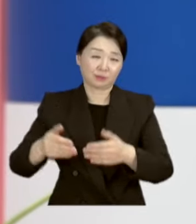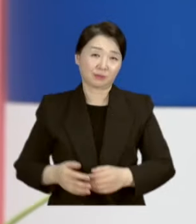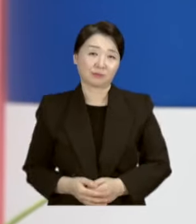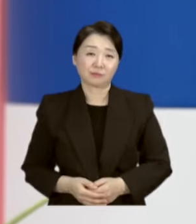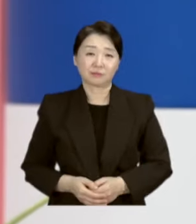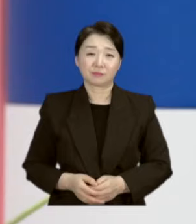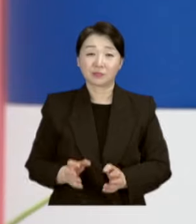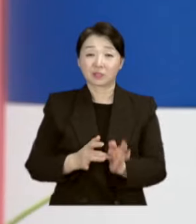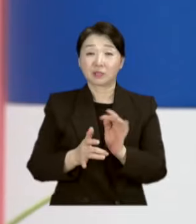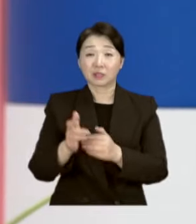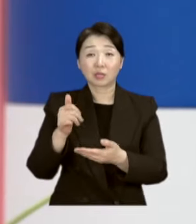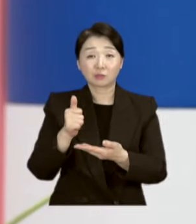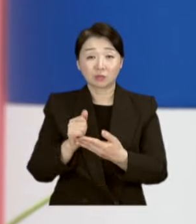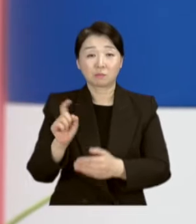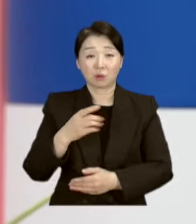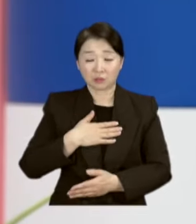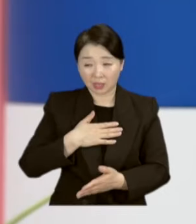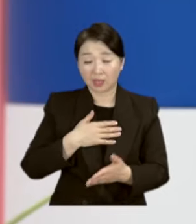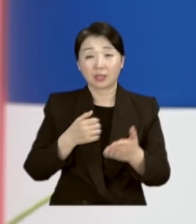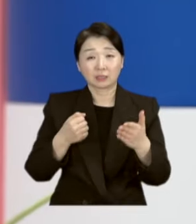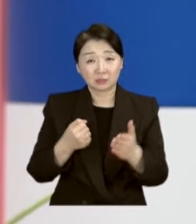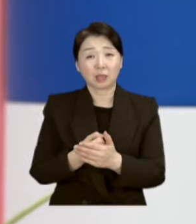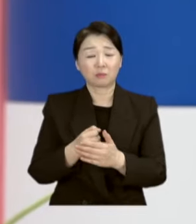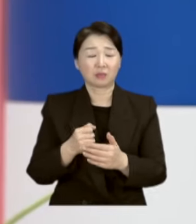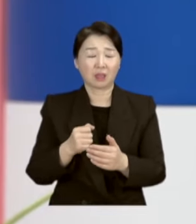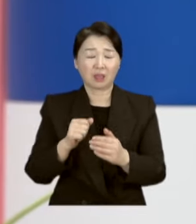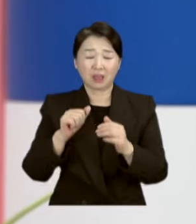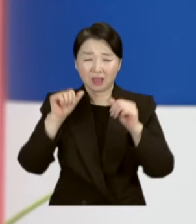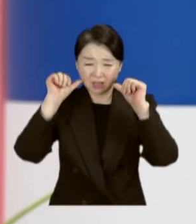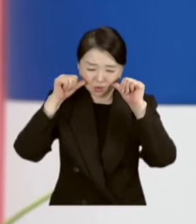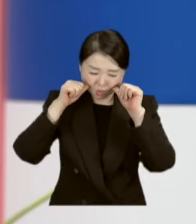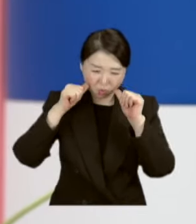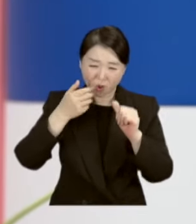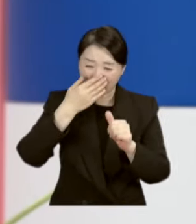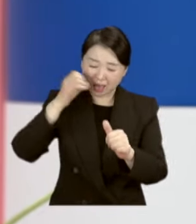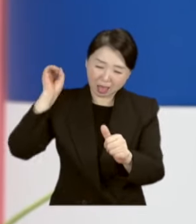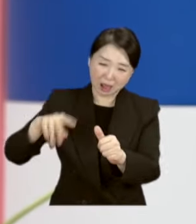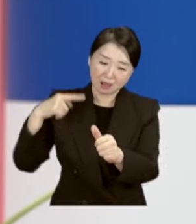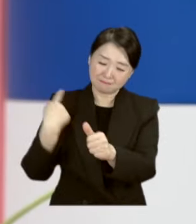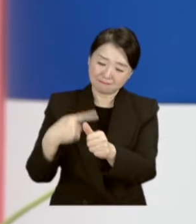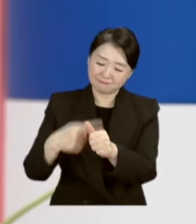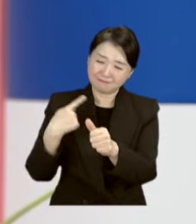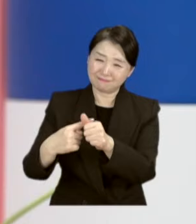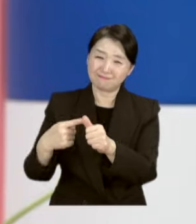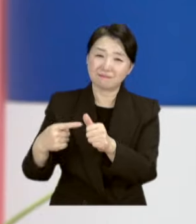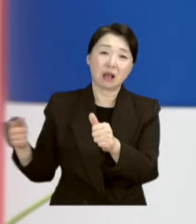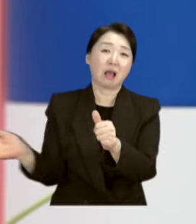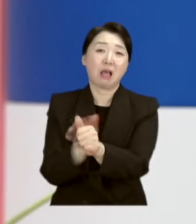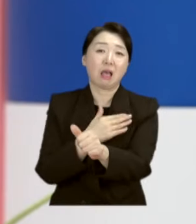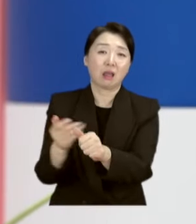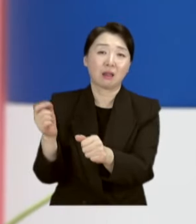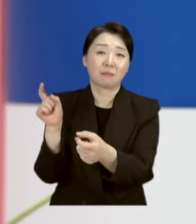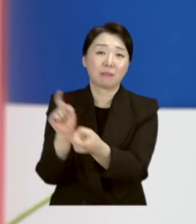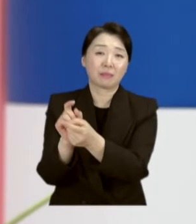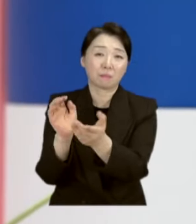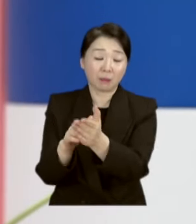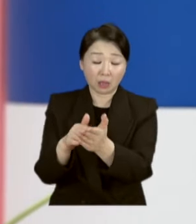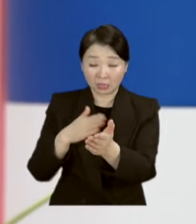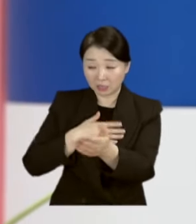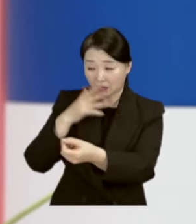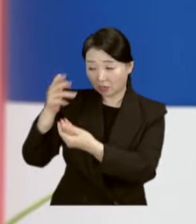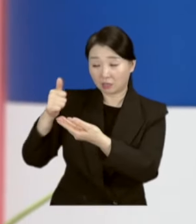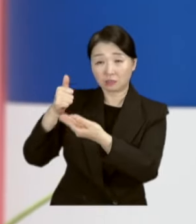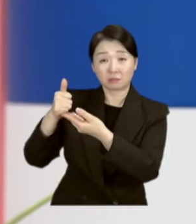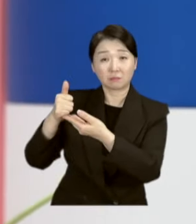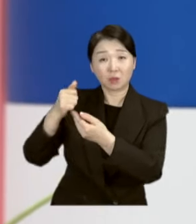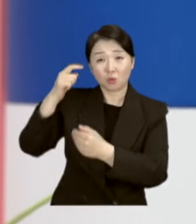해주셨어요. 그래서 예수님은 나 때문에 그 조롱과 멸시 그 채찍질을 다 당하셨는데 예. 내가 어떻게